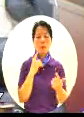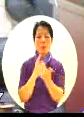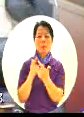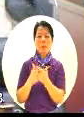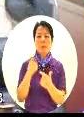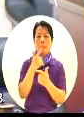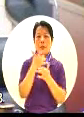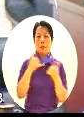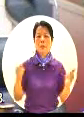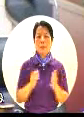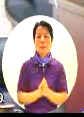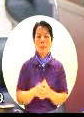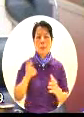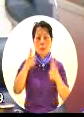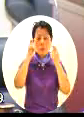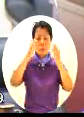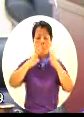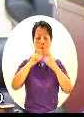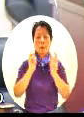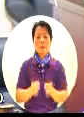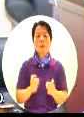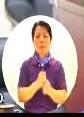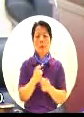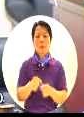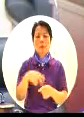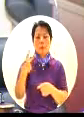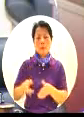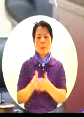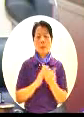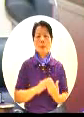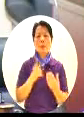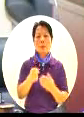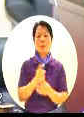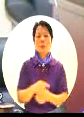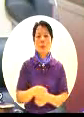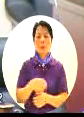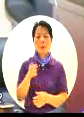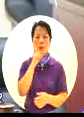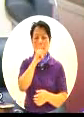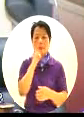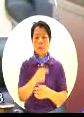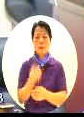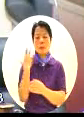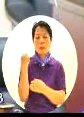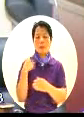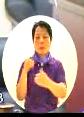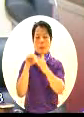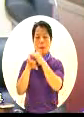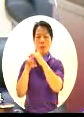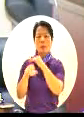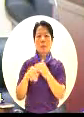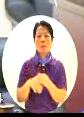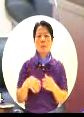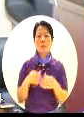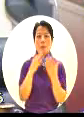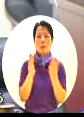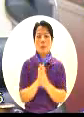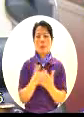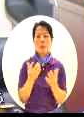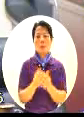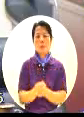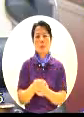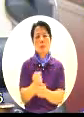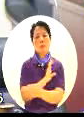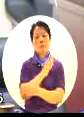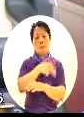们整个高雄港的再造这些古城口谁说的已经差不多都就绪完毕